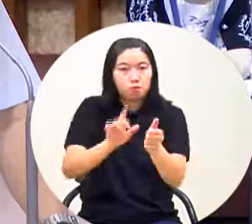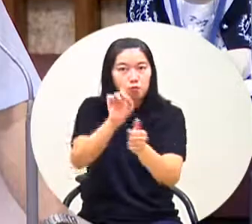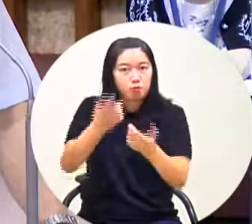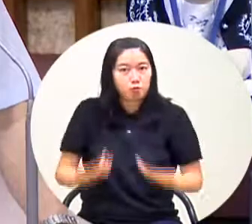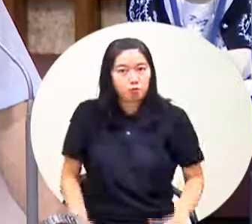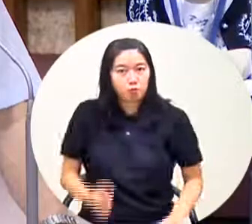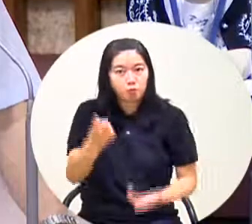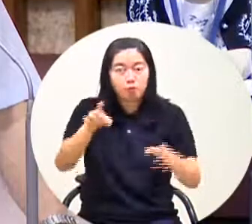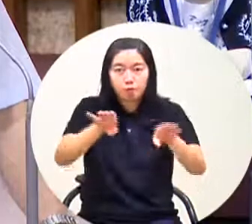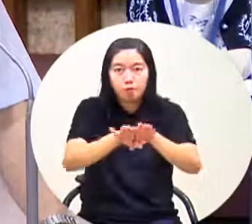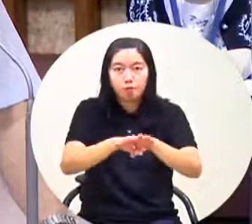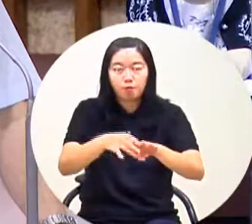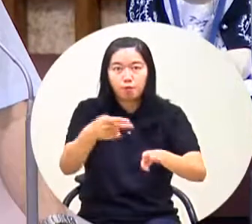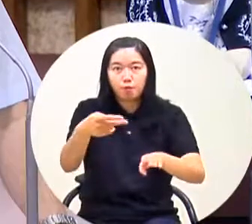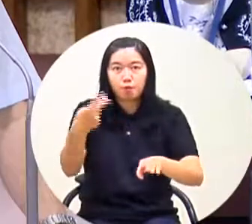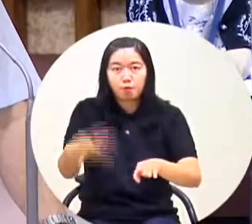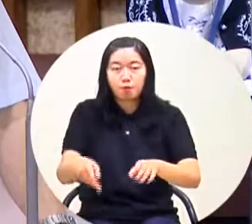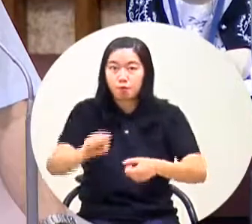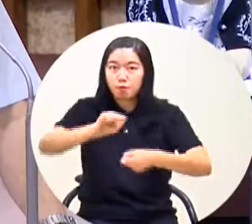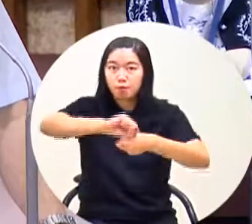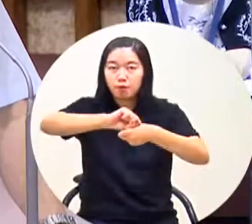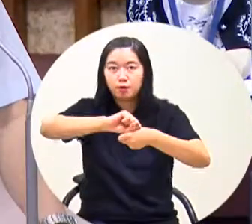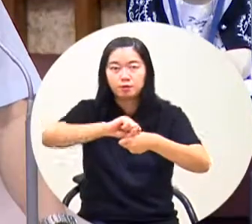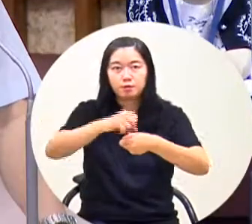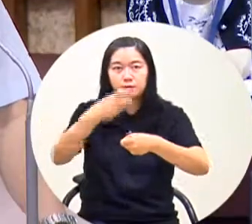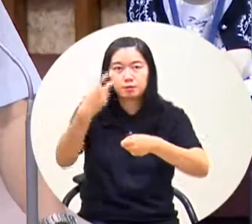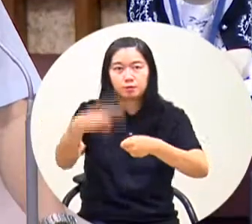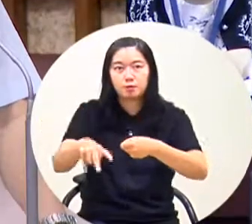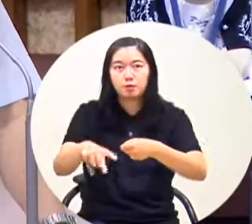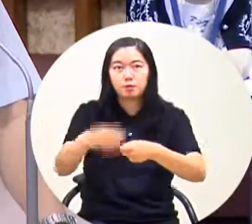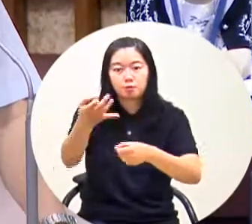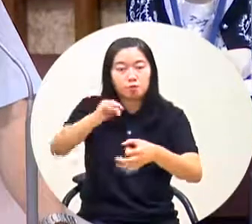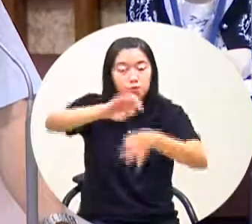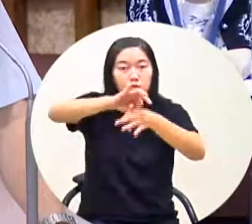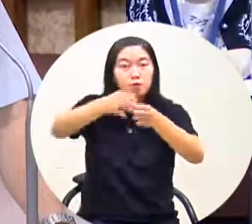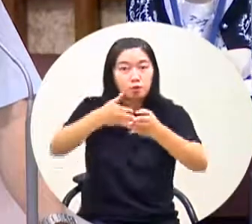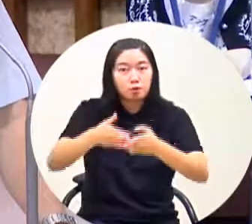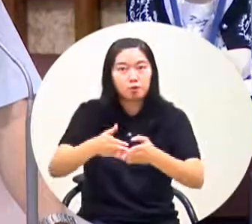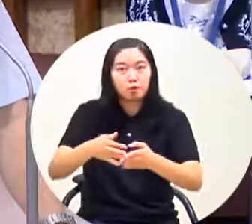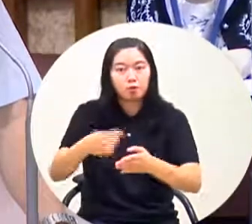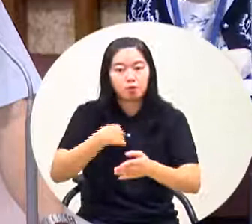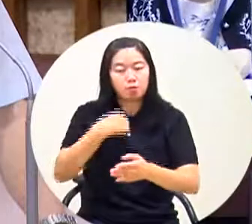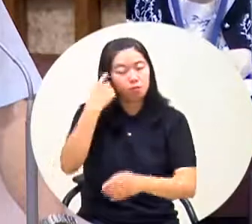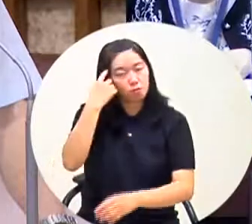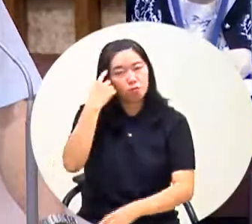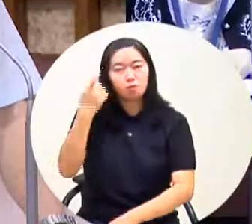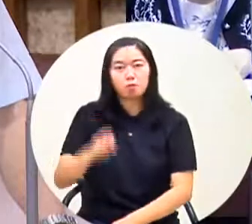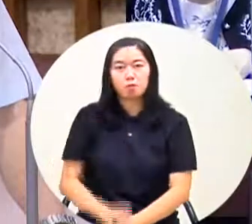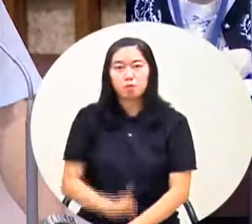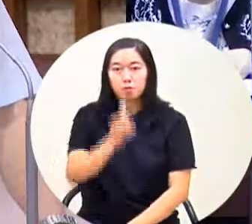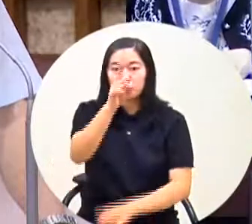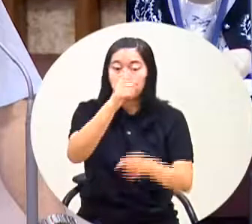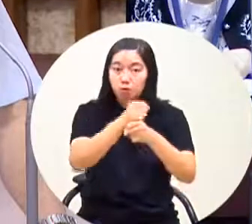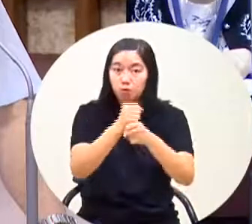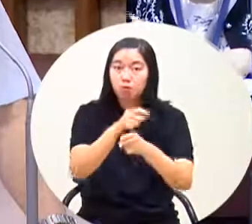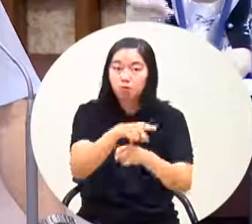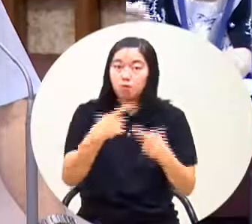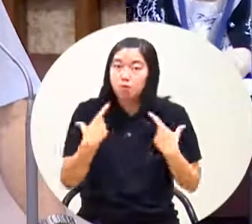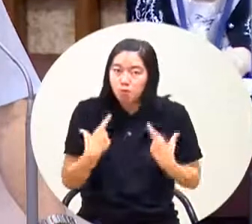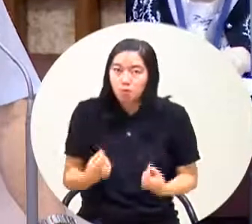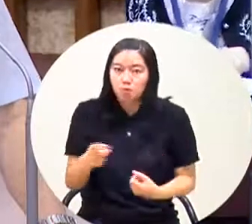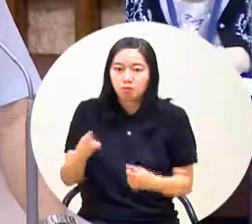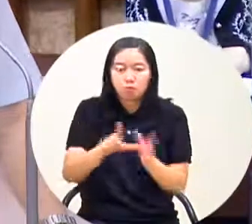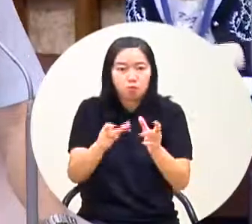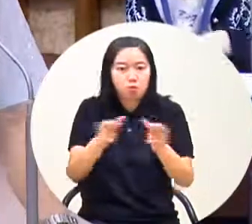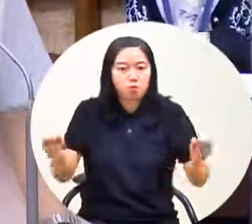增加迄个伊的薪资的部分。不过我个人认为讲，一个人的工作不能长期性的加